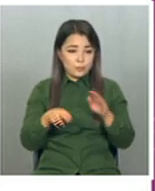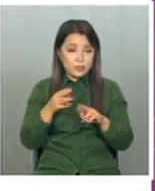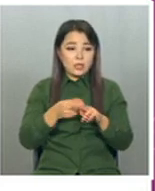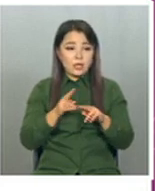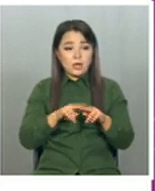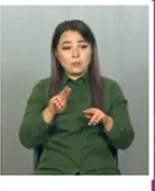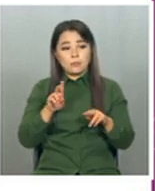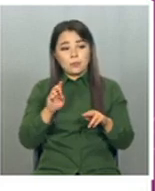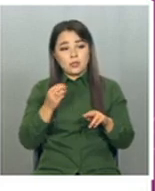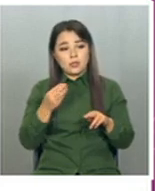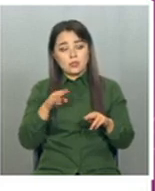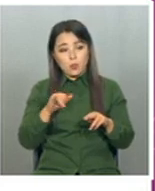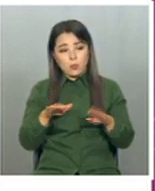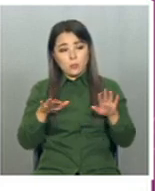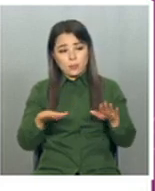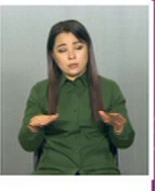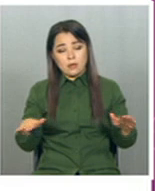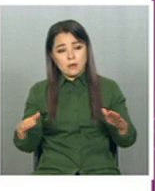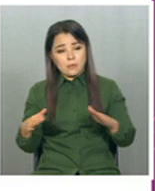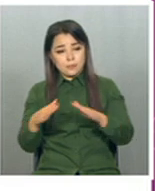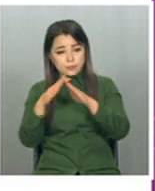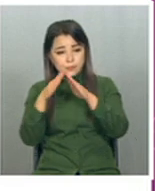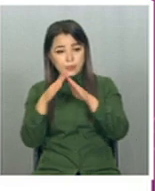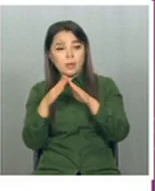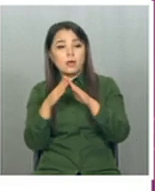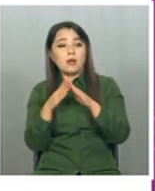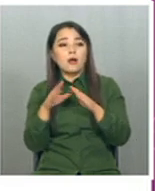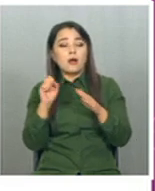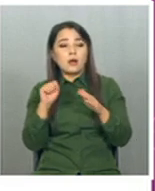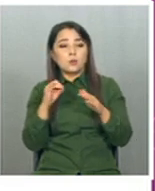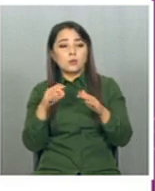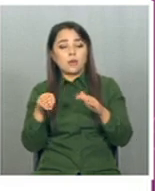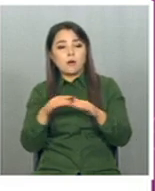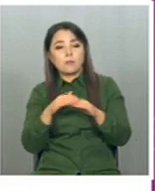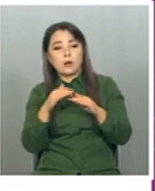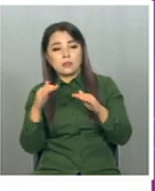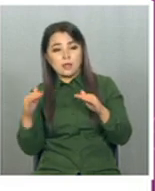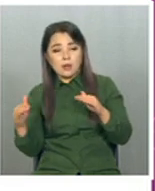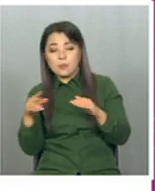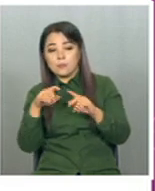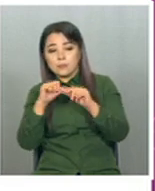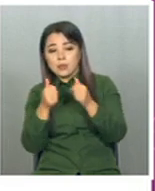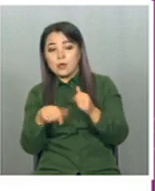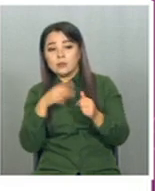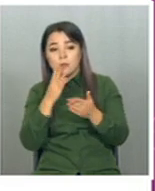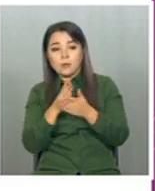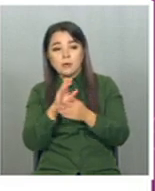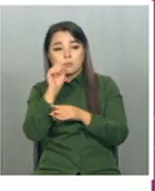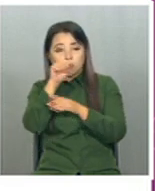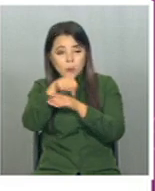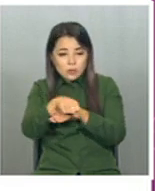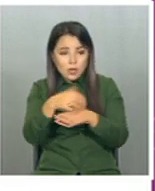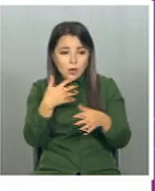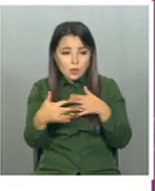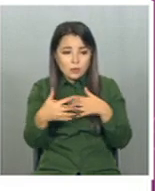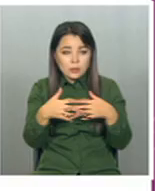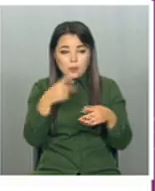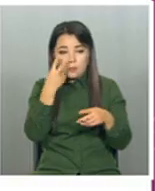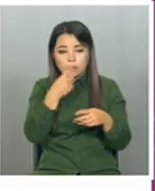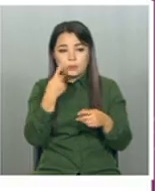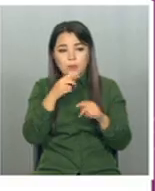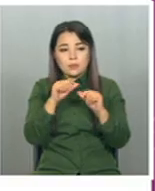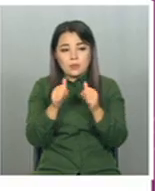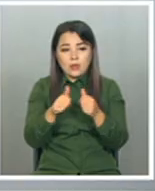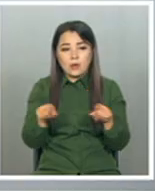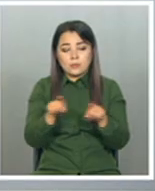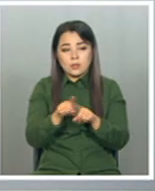тау, немесе бес тау. Және Аюдак пішініне қарайтын болсақ, жатқан аюдың пішініне келеді. Сондықтан